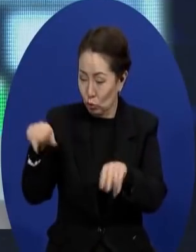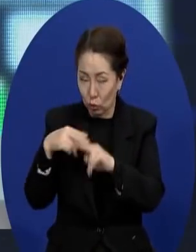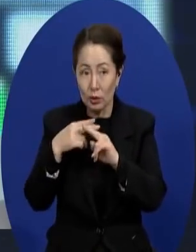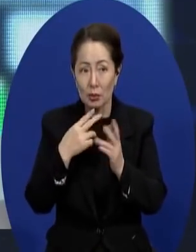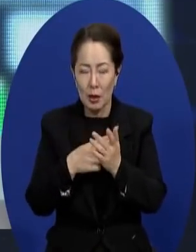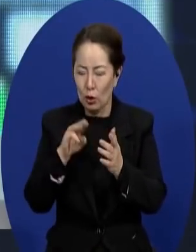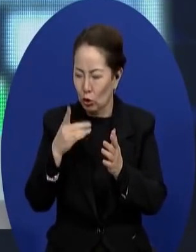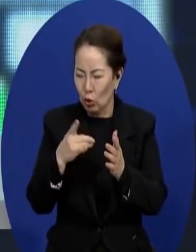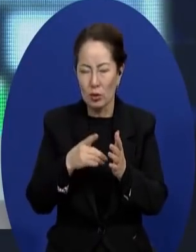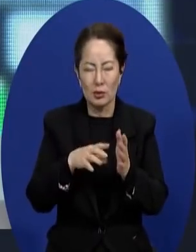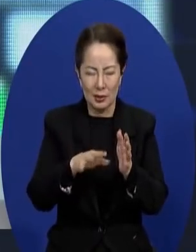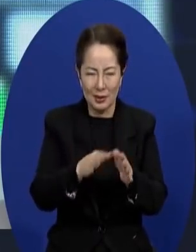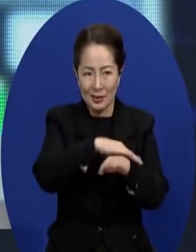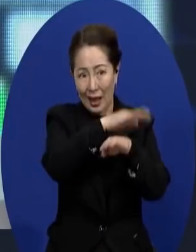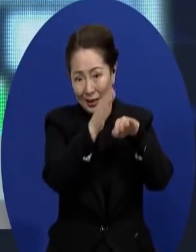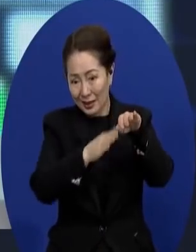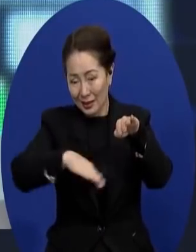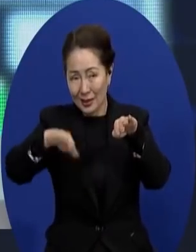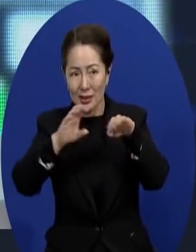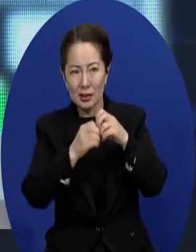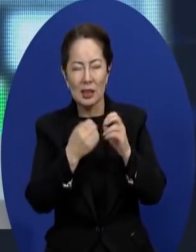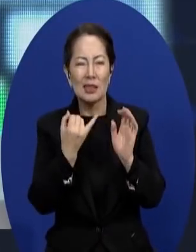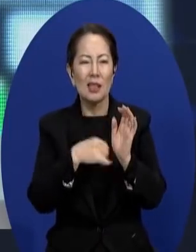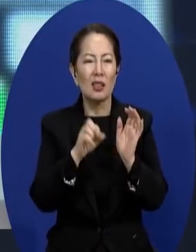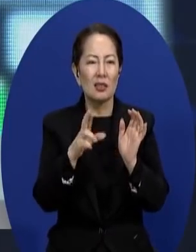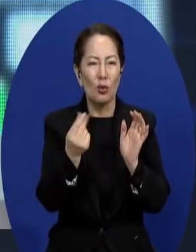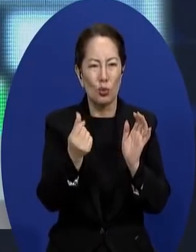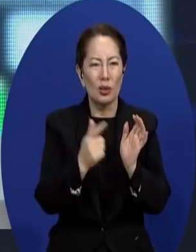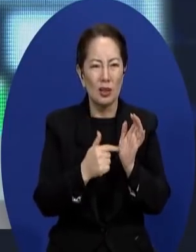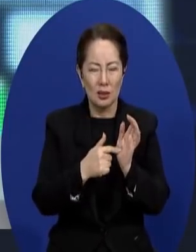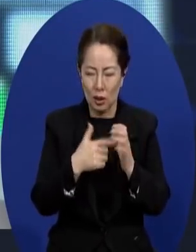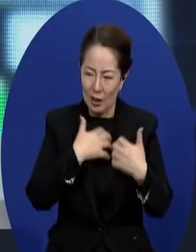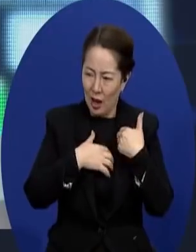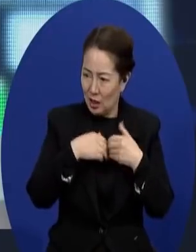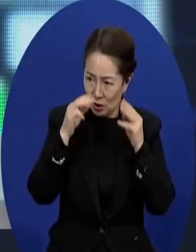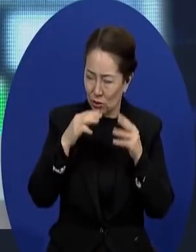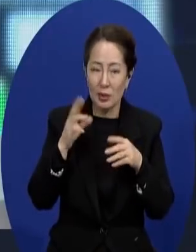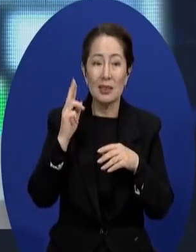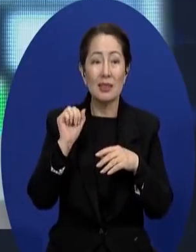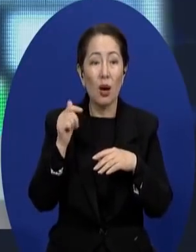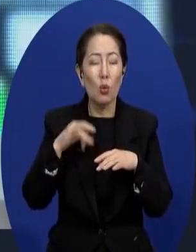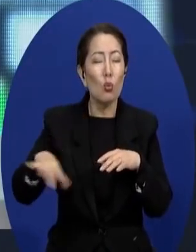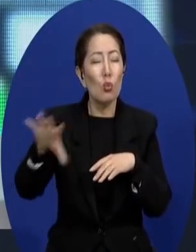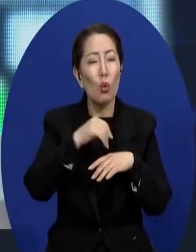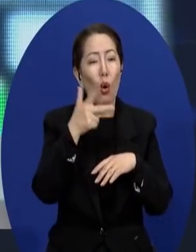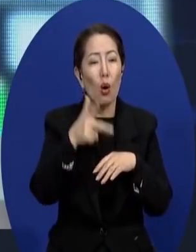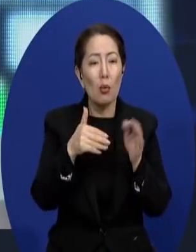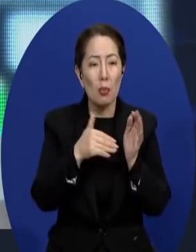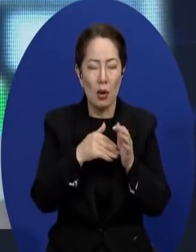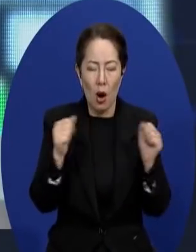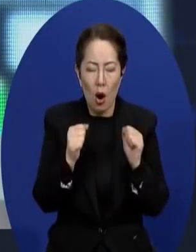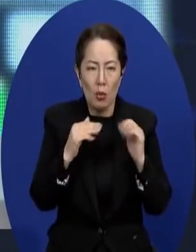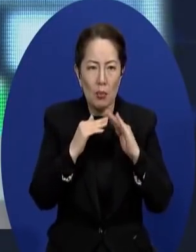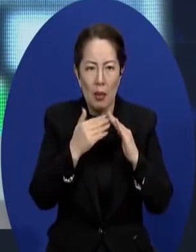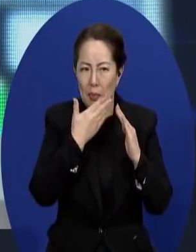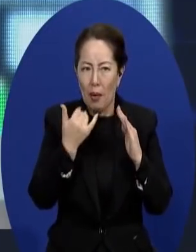Төр далан барихад 60 орчим сая төгрөг шаардлагатай. Энэ төсвийг дариухан шийдэхгүй бол цагуурын өөрчлөлтөөс болж сумын 3000 гаруй хүн өвлийн хөйтөнд орох